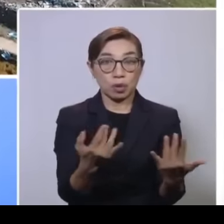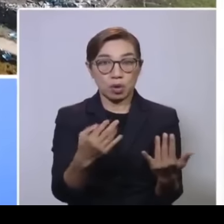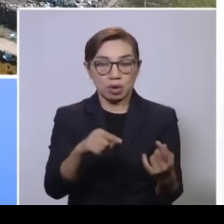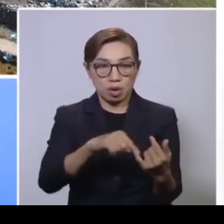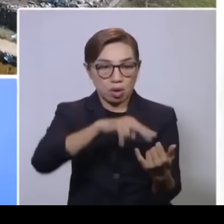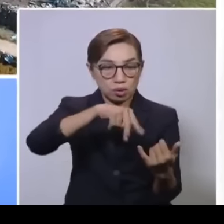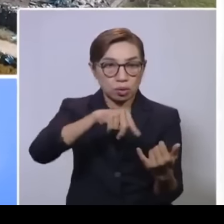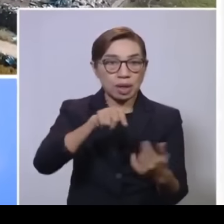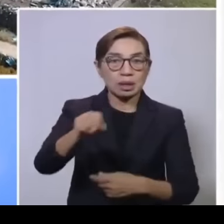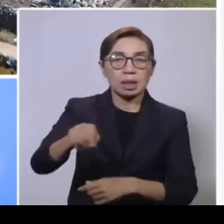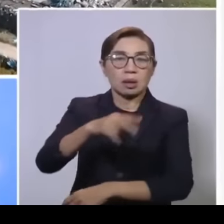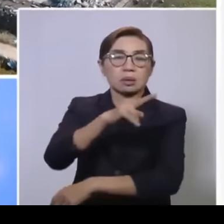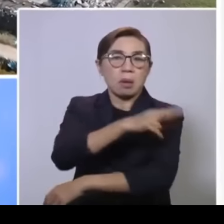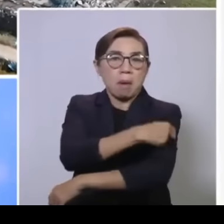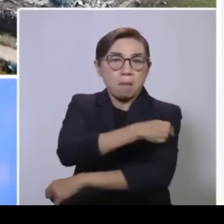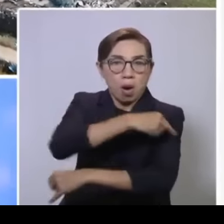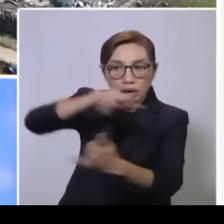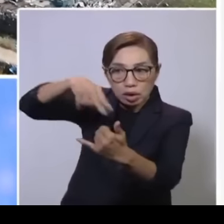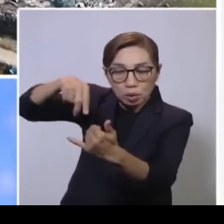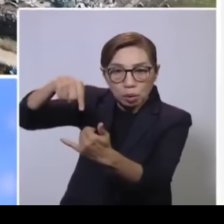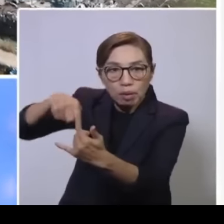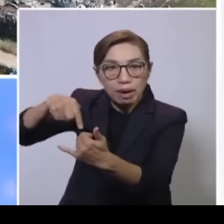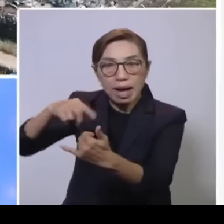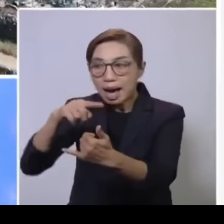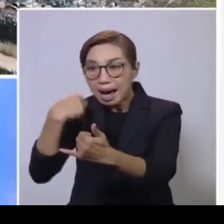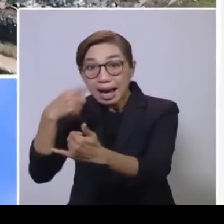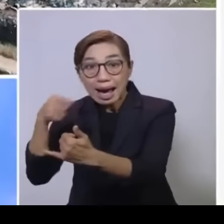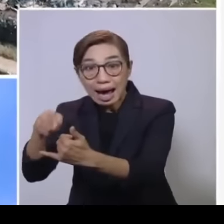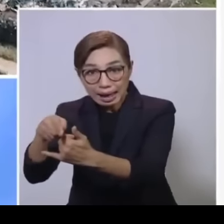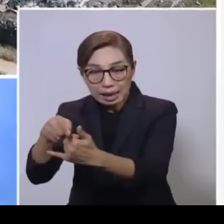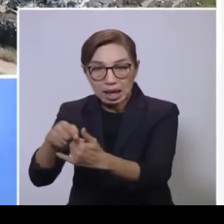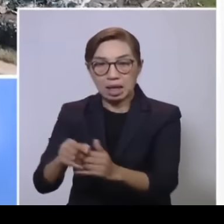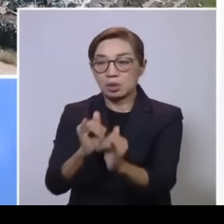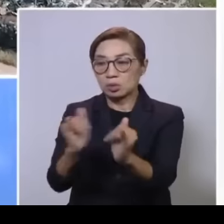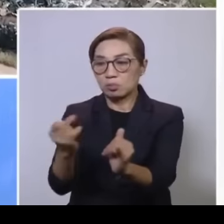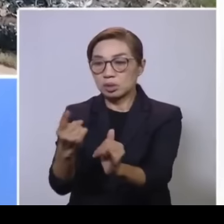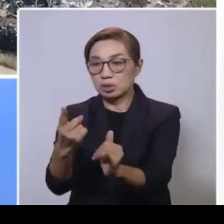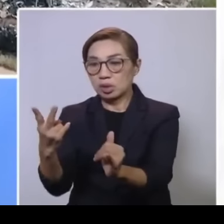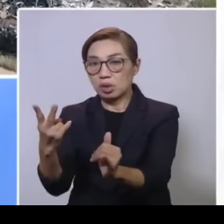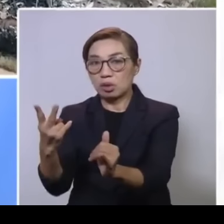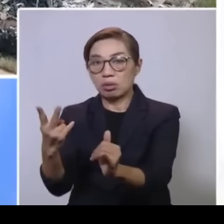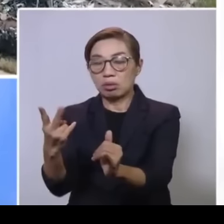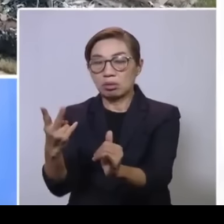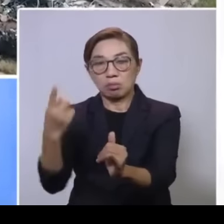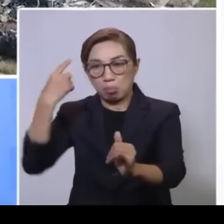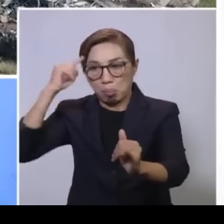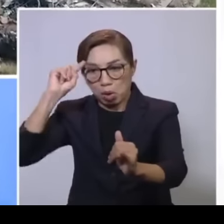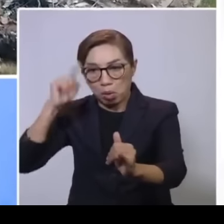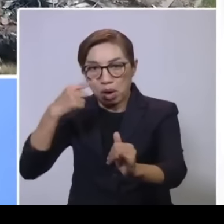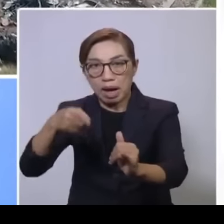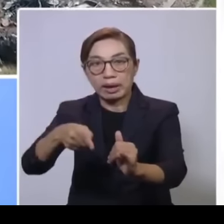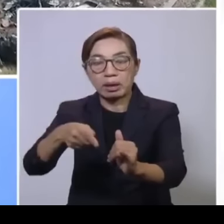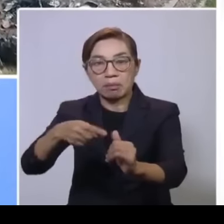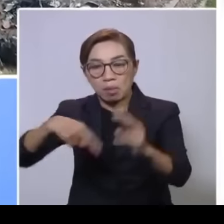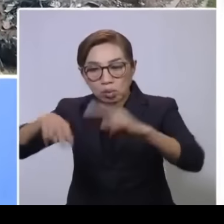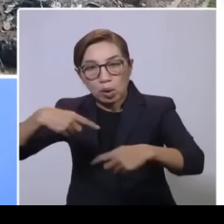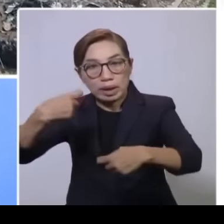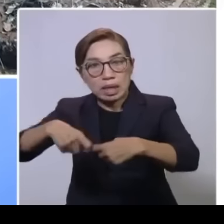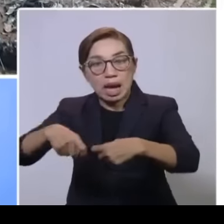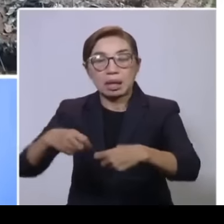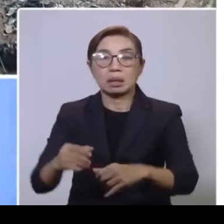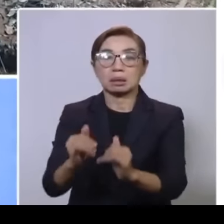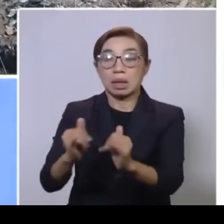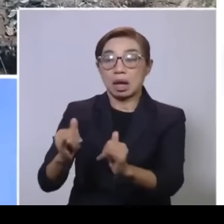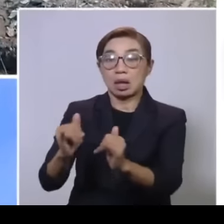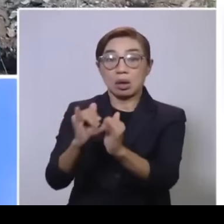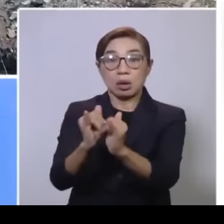พที่4 3ศพเสร็จไปแล้วไอเดนติฟายได้แค่คนเดียวมาอีกศพ1ศพ2เนี่ยไม่ได้ได้ศพที่3ที่สามารถระบุอัตลักษณ์